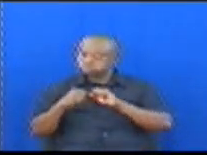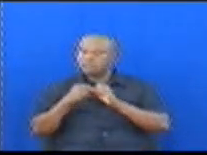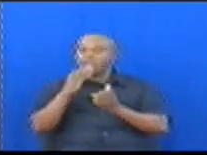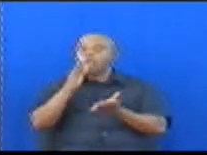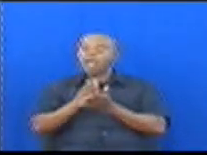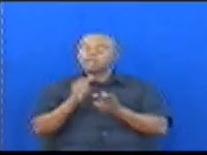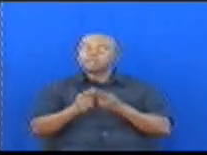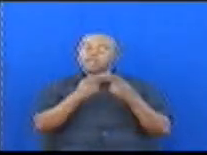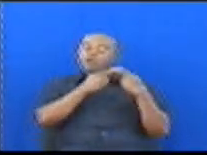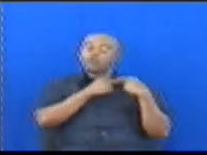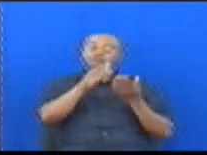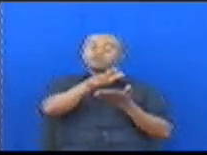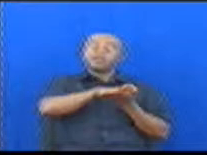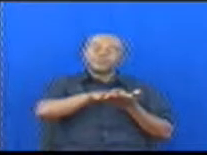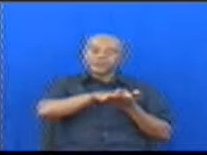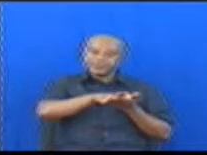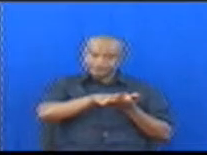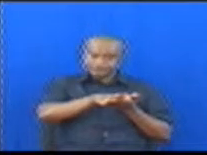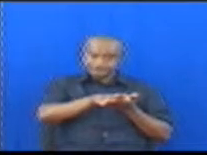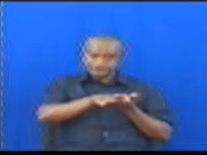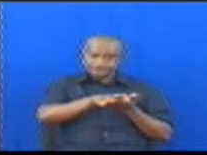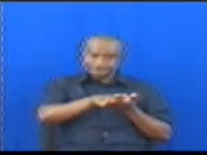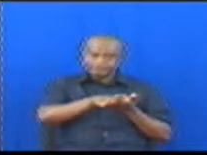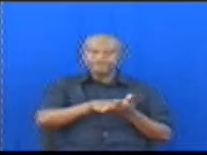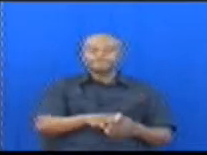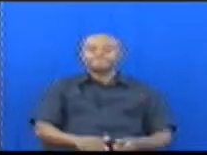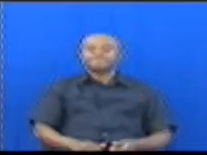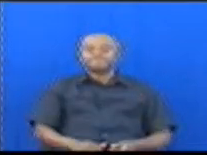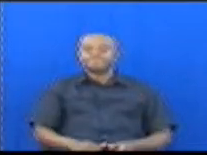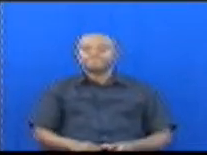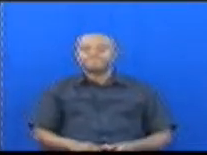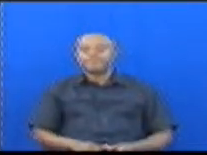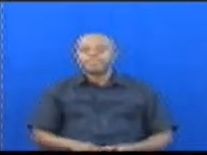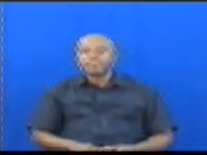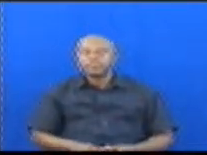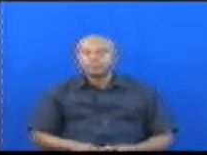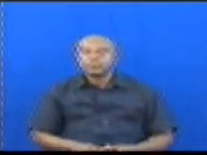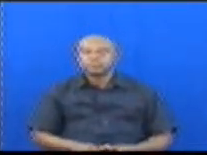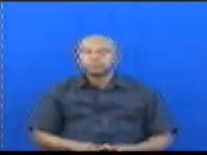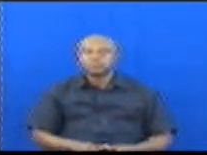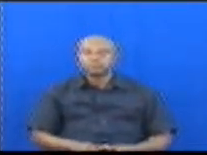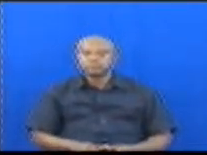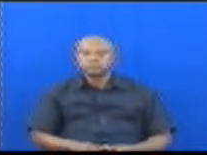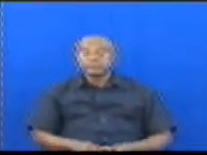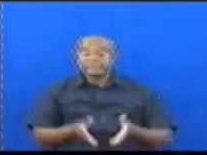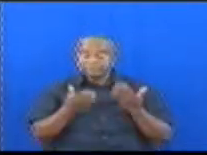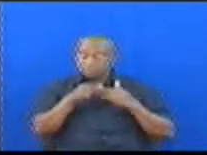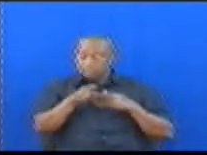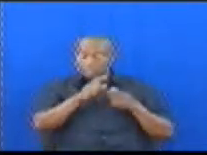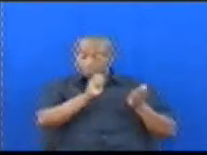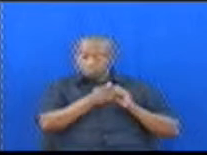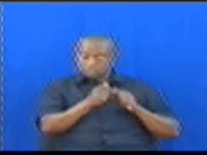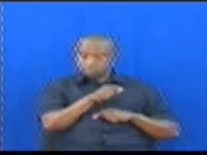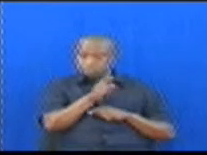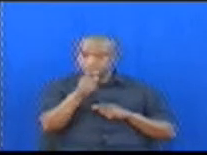wa msingi, yani the Basic Rights and Duties Enforcement Act. Na marekebisho hayo katika kifungu cha